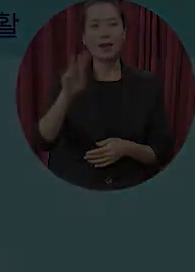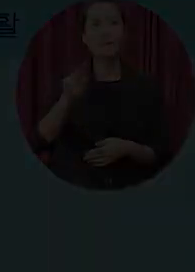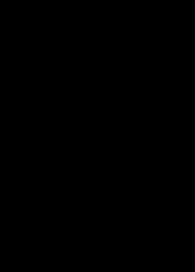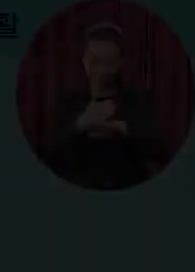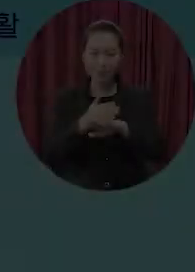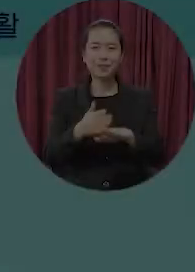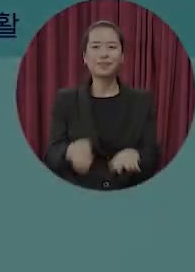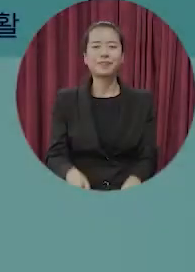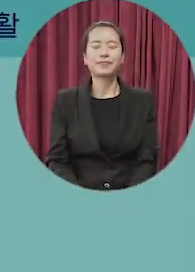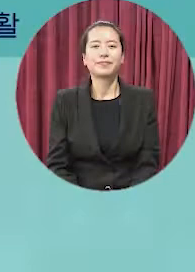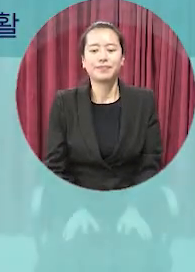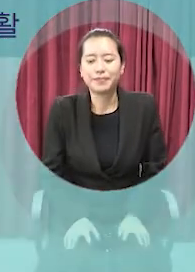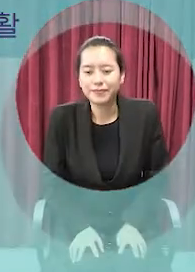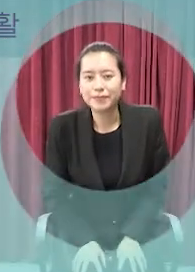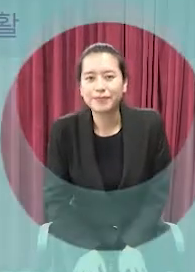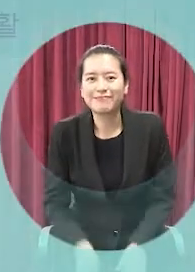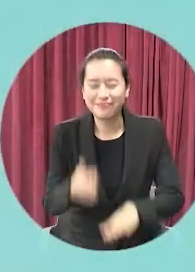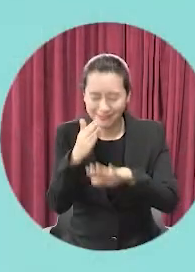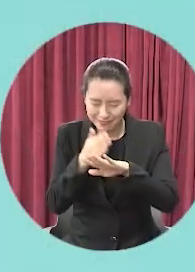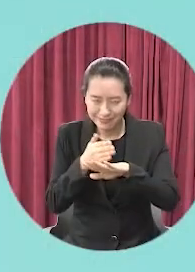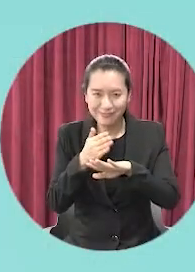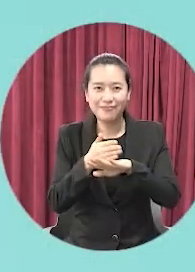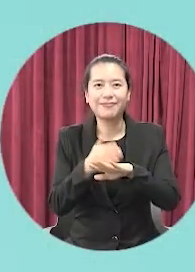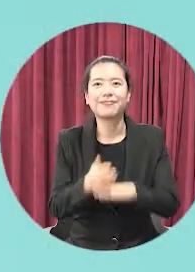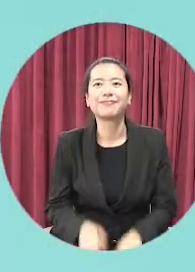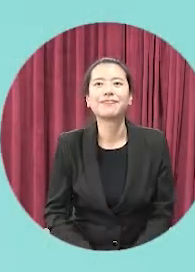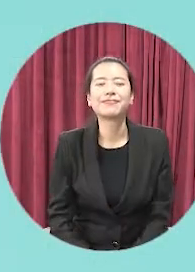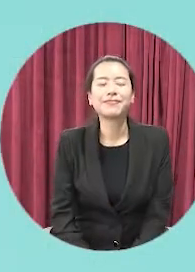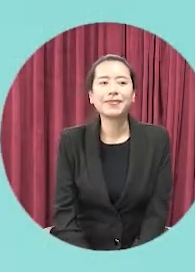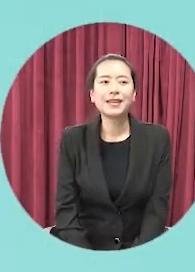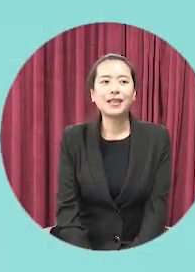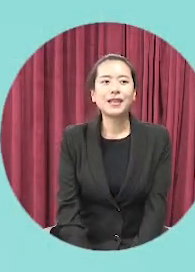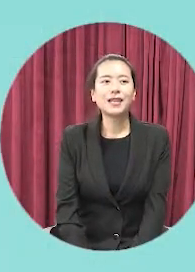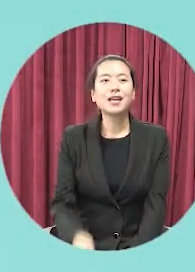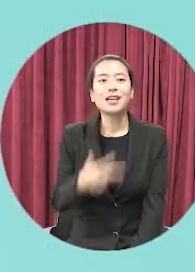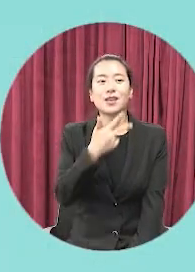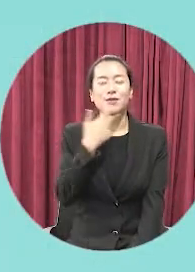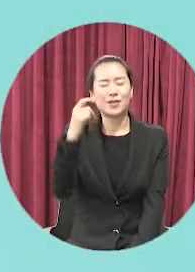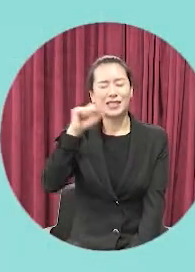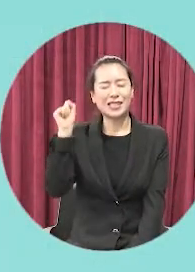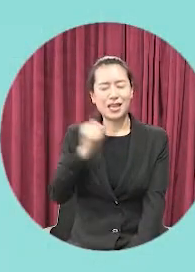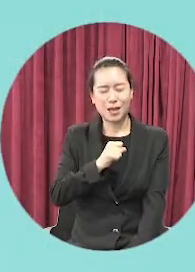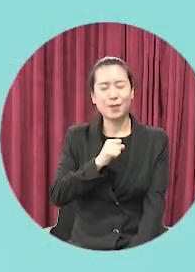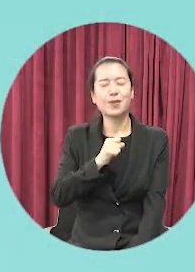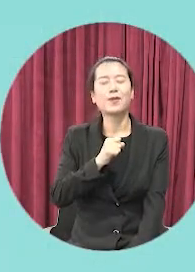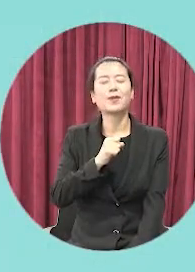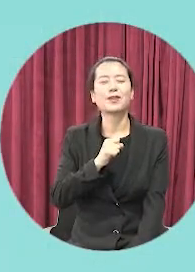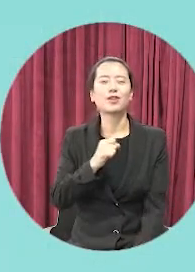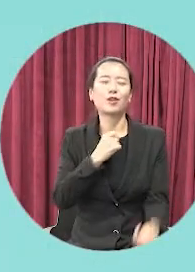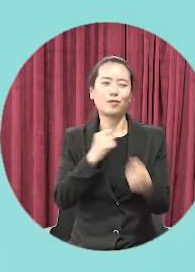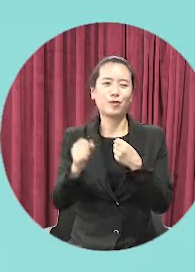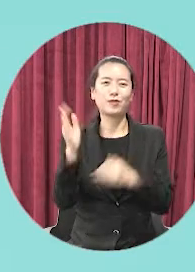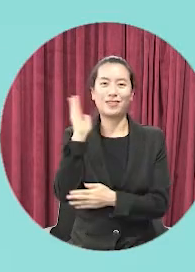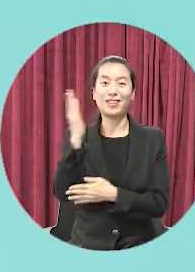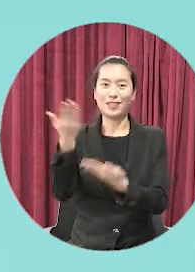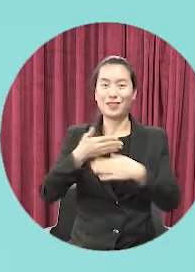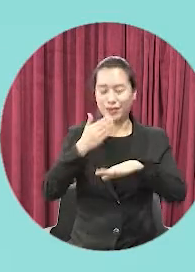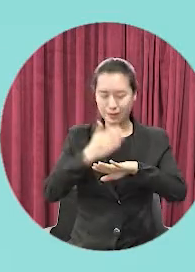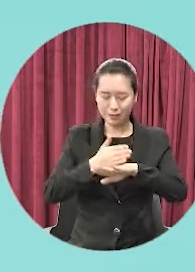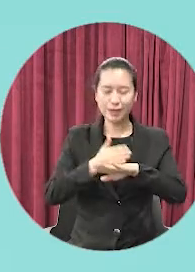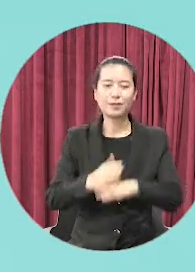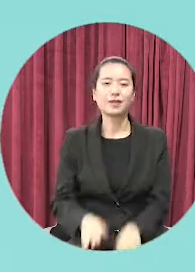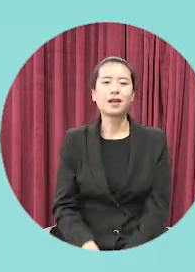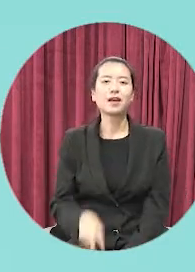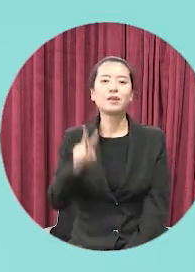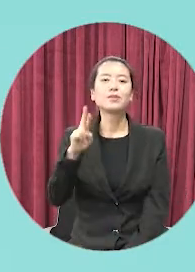하겠습니다. 네, 교수님 감사드립니다. 영국의 이른 새벽인데도 아주 귀한 강의를 해주셨습니다.